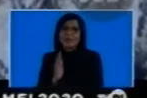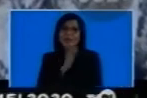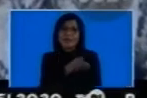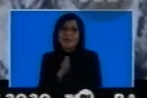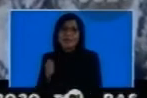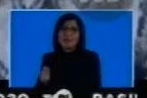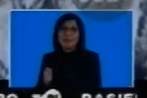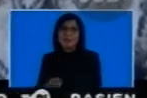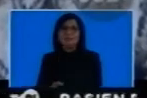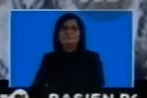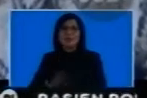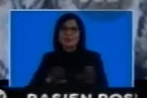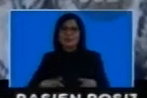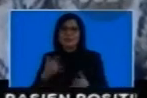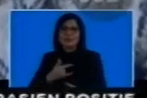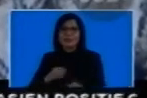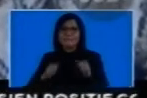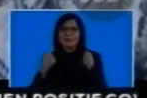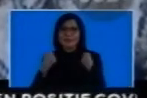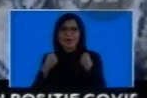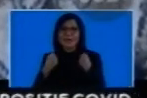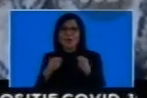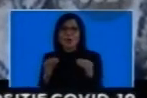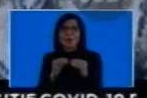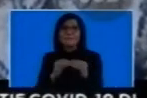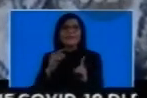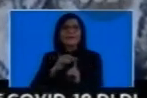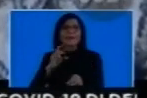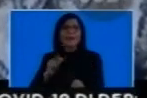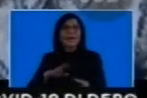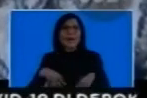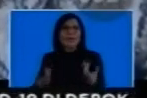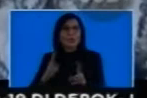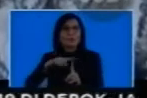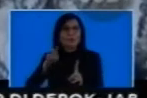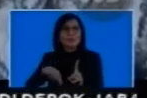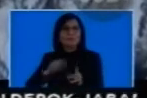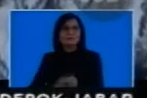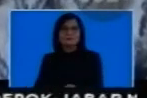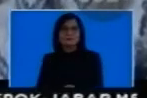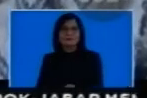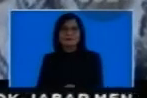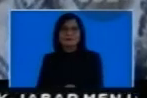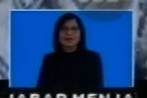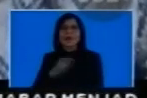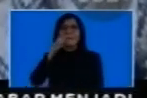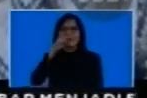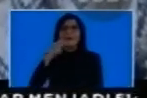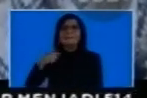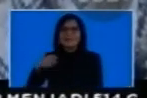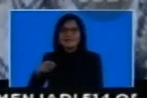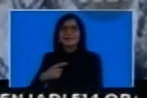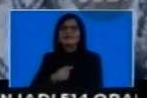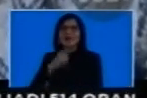hanya dengan kunjung, mereka tetap semangat dalam mengerjakan tugas yang diberikan oleh saya. Bapak Nadiem yang